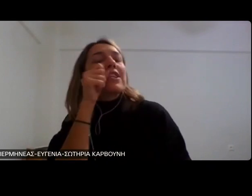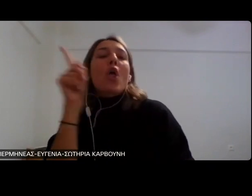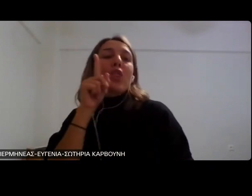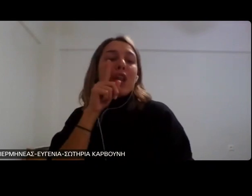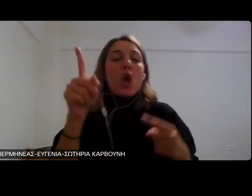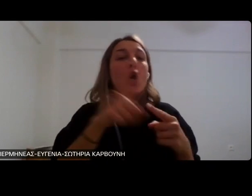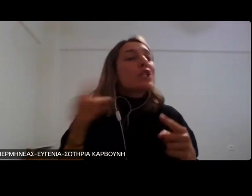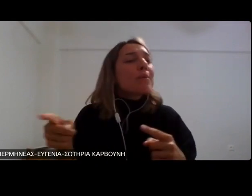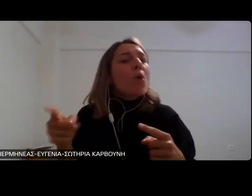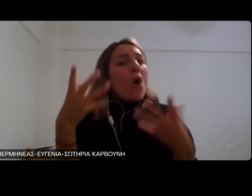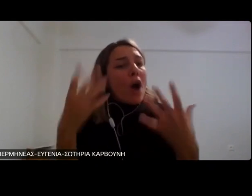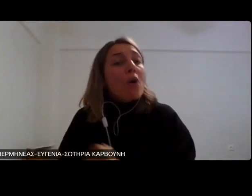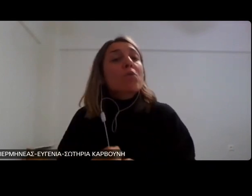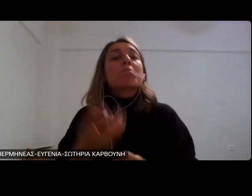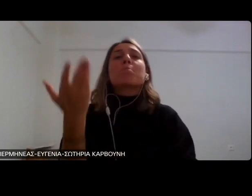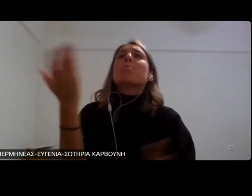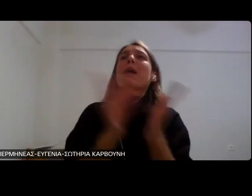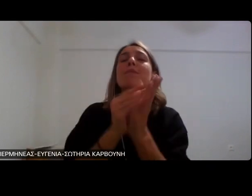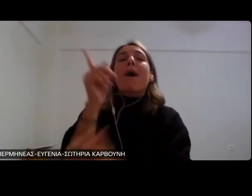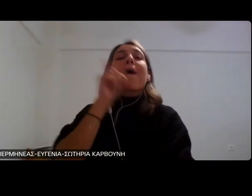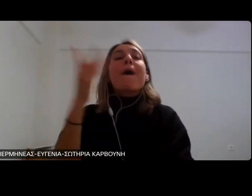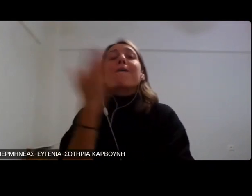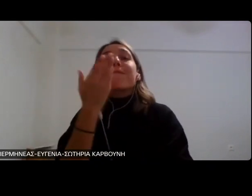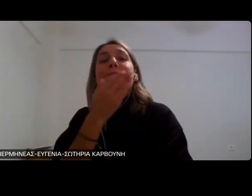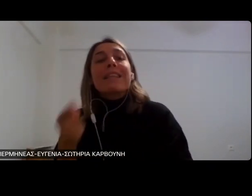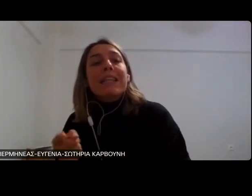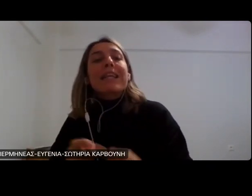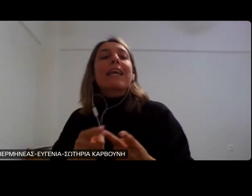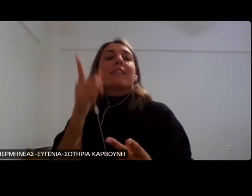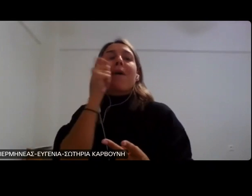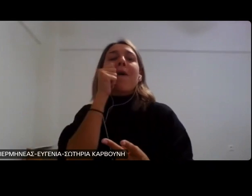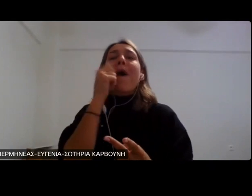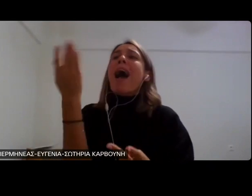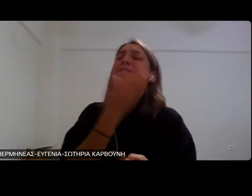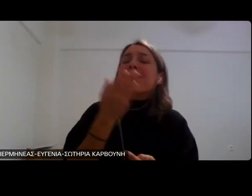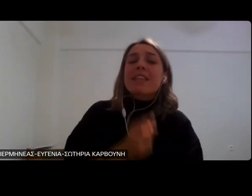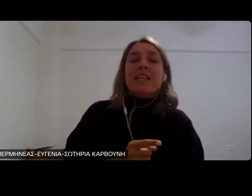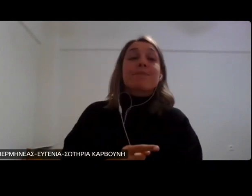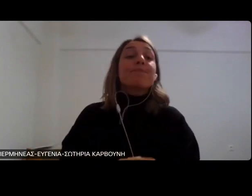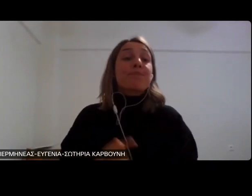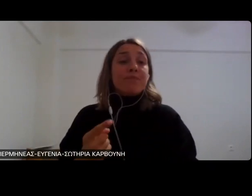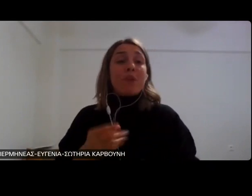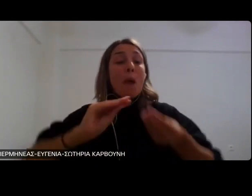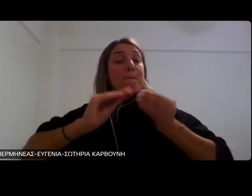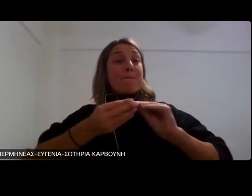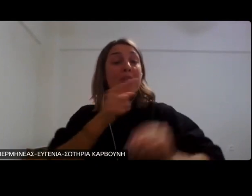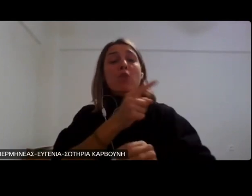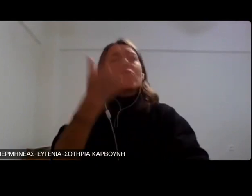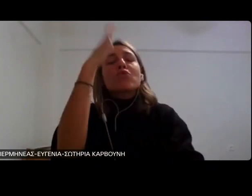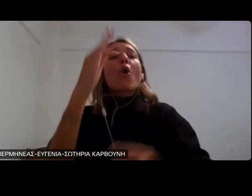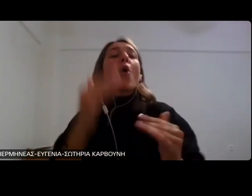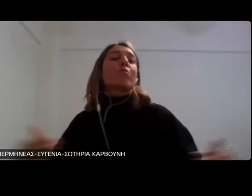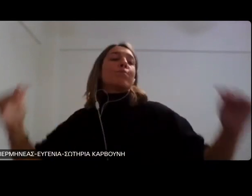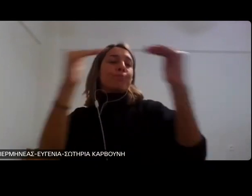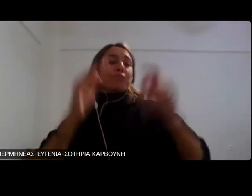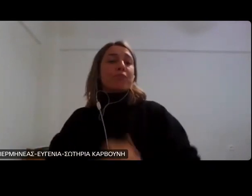φοιτητές φοιτήτριες, παρακάτω τους καλεσμένους καλεσμένες και ούτω καθεξής. Μοιάζει να μια πιο δίκαια μέθοδος που προωθεί την ισότητα. Δεν ισχύει